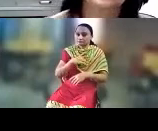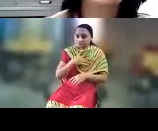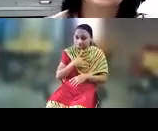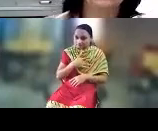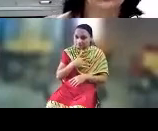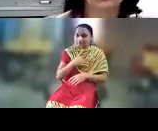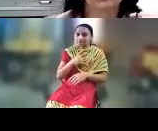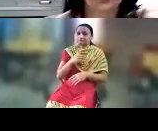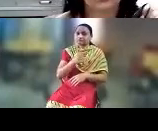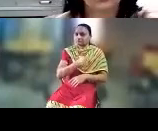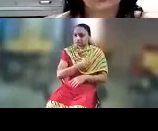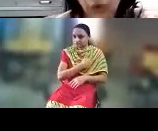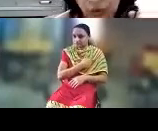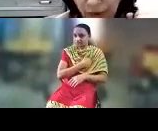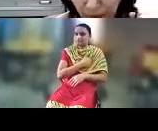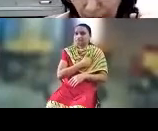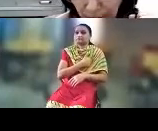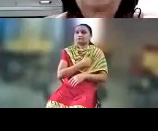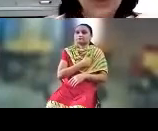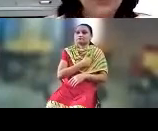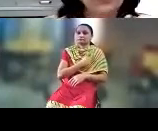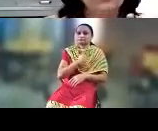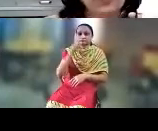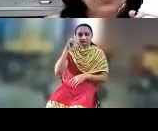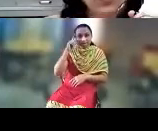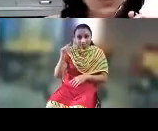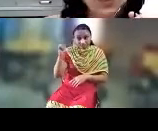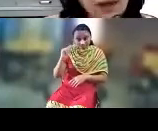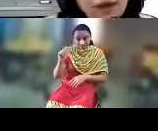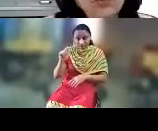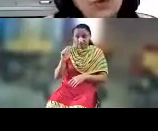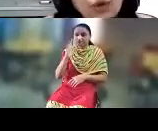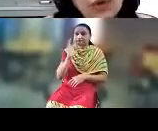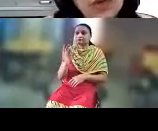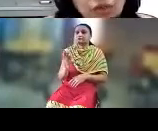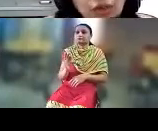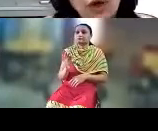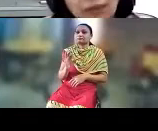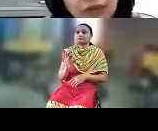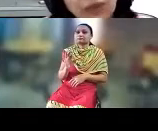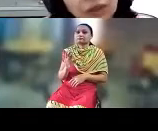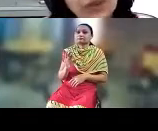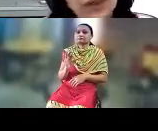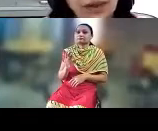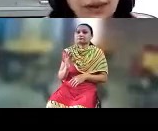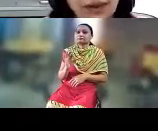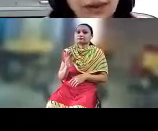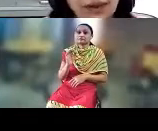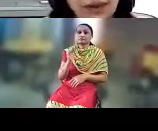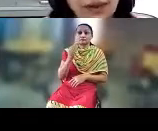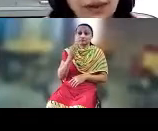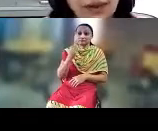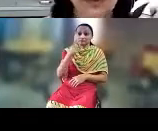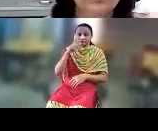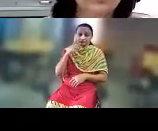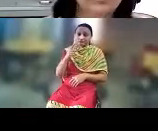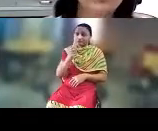प्रोटेक्शन अगेंस्ट डेंजर। वो अपनी मतलब उनका एटीट्यूड हो कि बच्चे को हमें सुरक्षित रखना है।